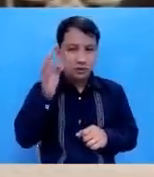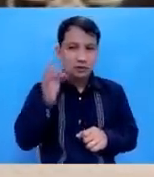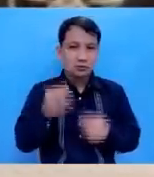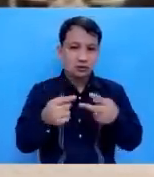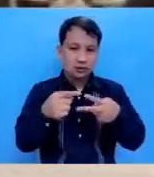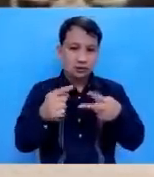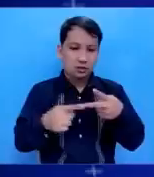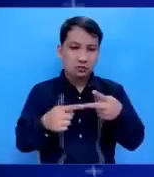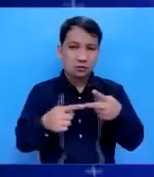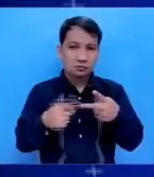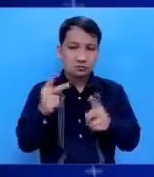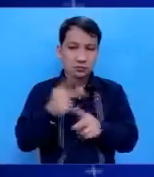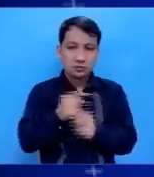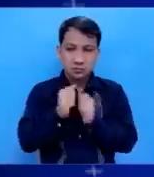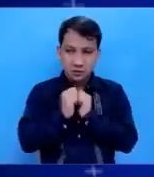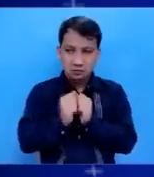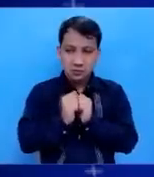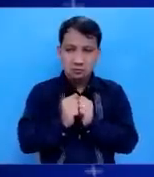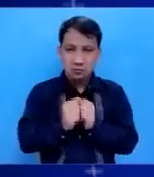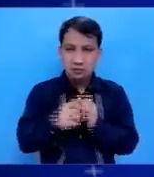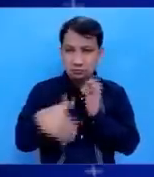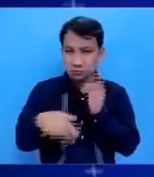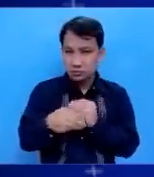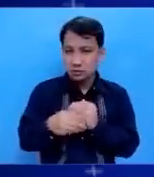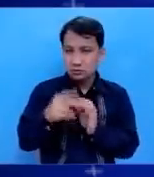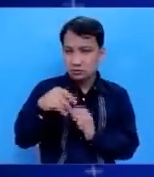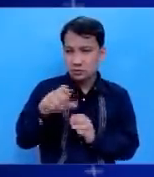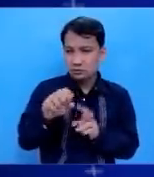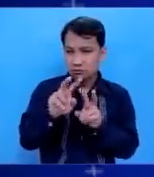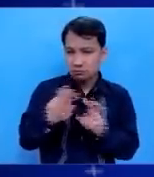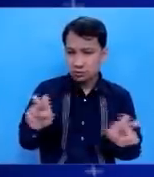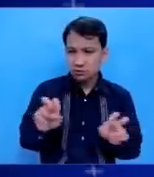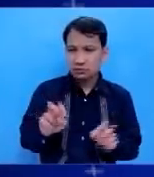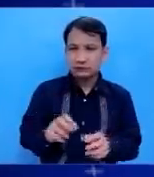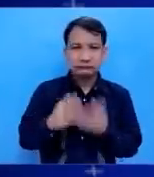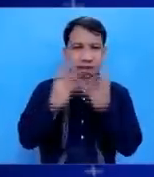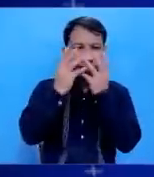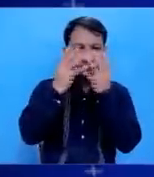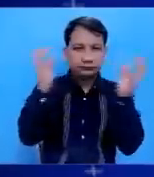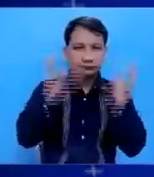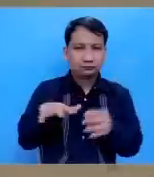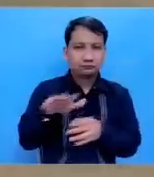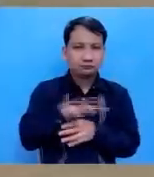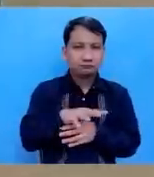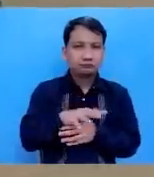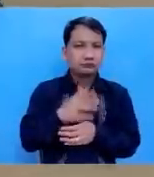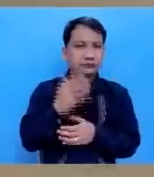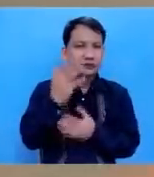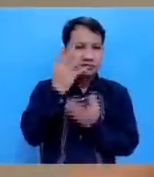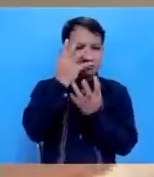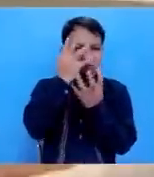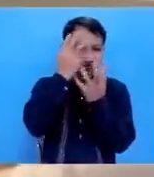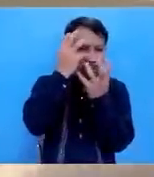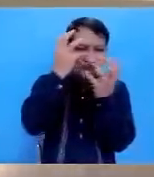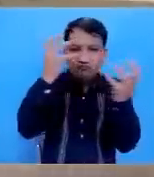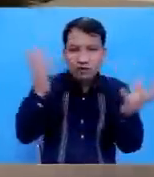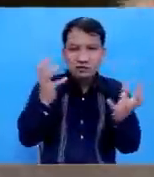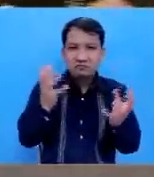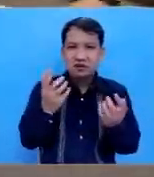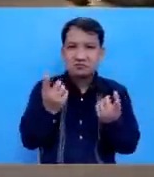pang biktima. Base sa imbestigasyon ng PNP, matinding galit ang nag-udyok kay Yumol para gawin ang